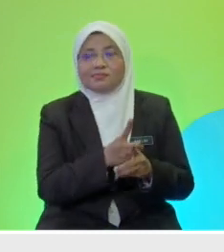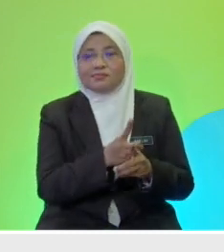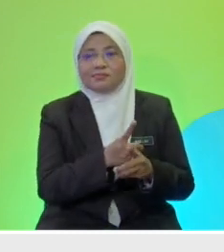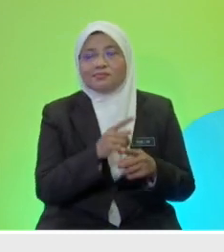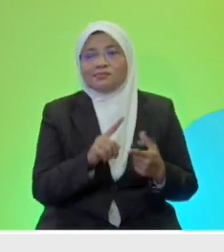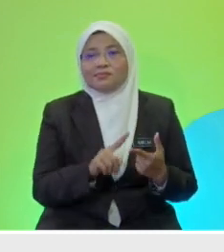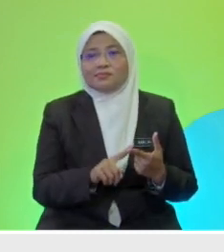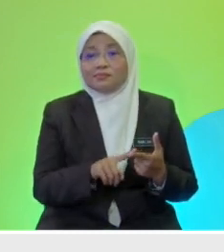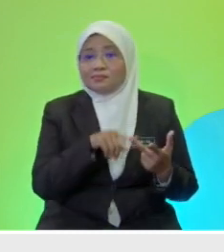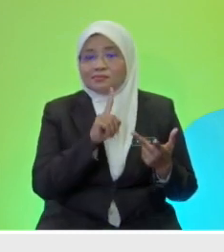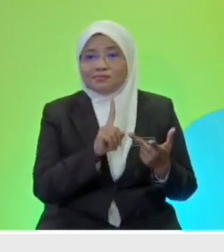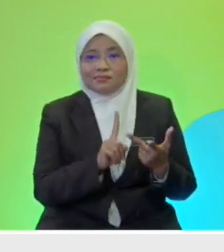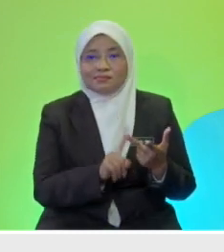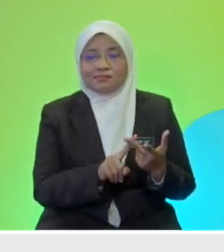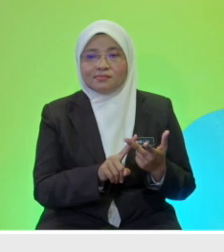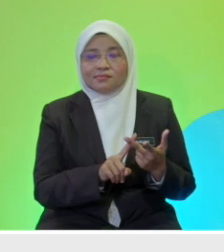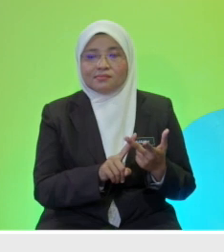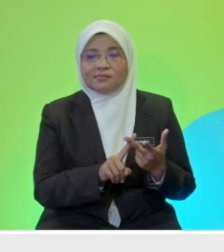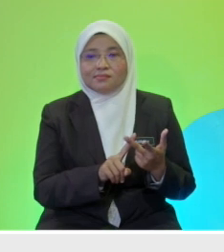yang ketiga